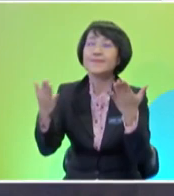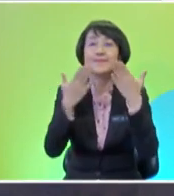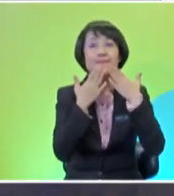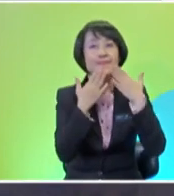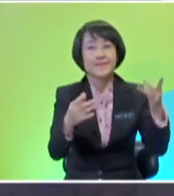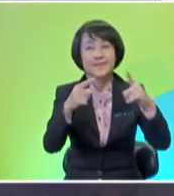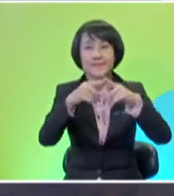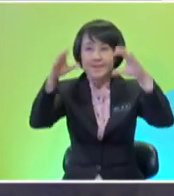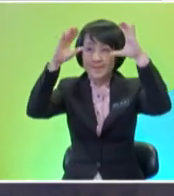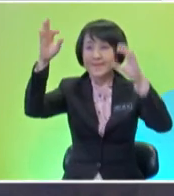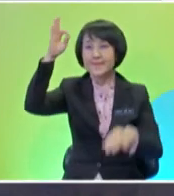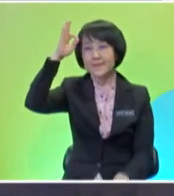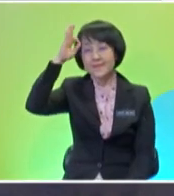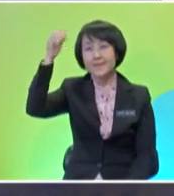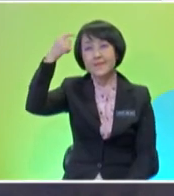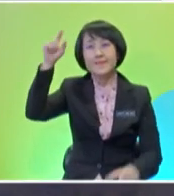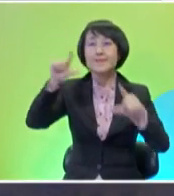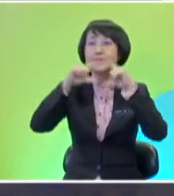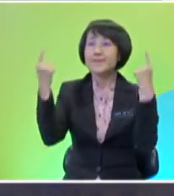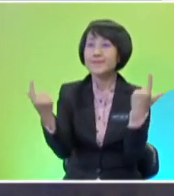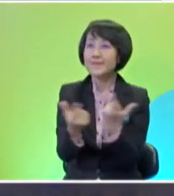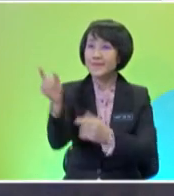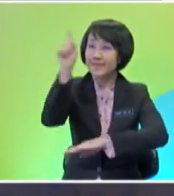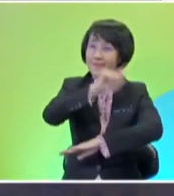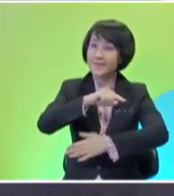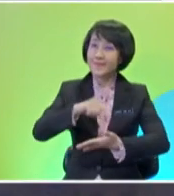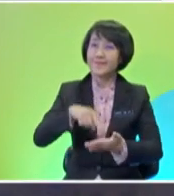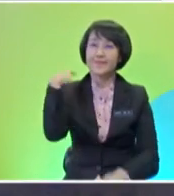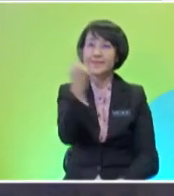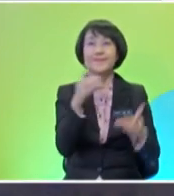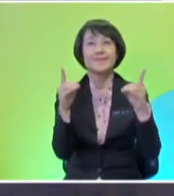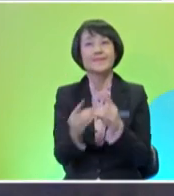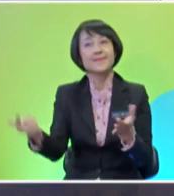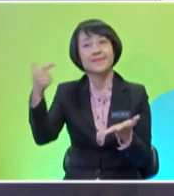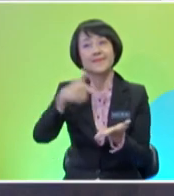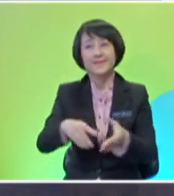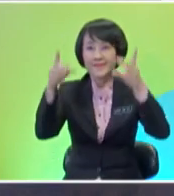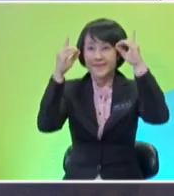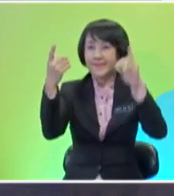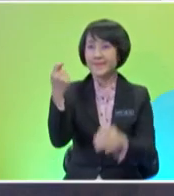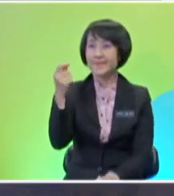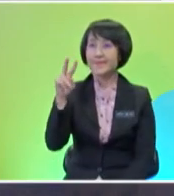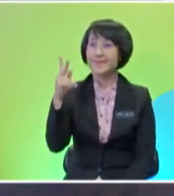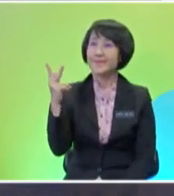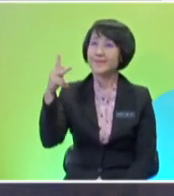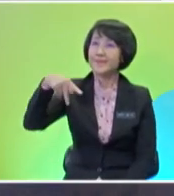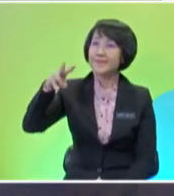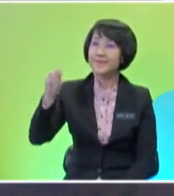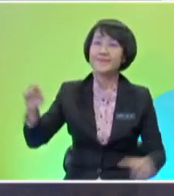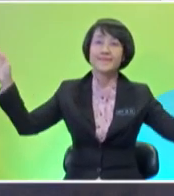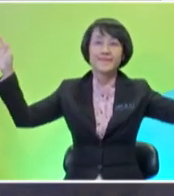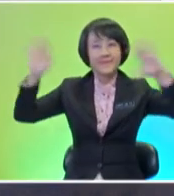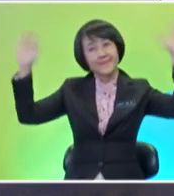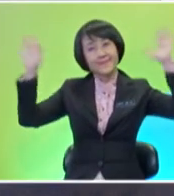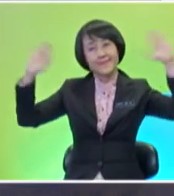juga cek gu Faiz untuk kelas saat ini yaitu topik bahagia dan kita akan jumpa lagi hanya di di Net TV KPM by